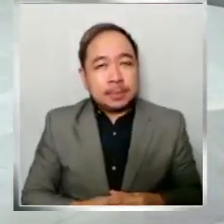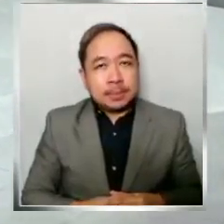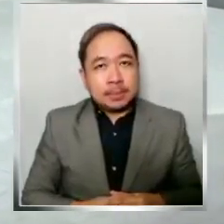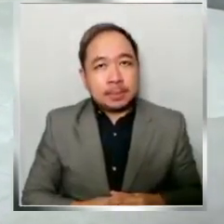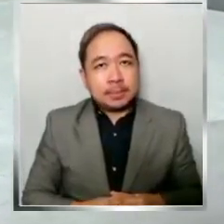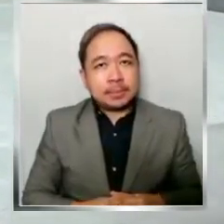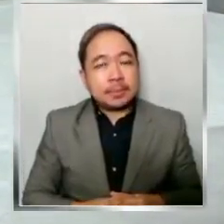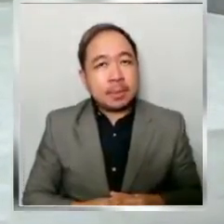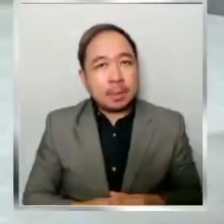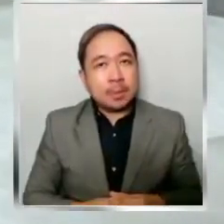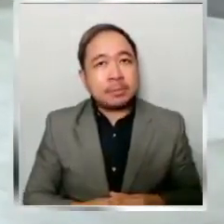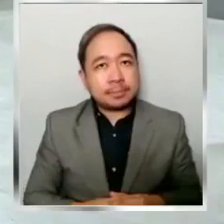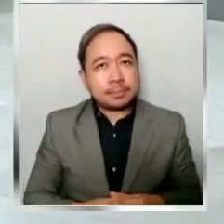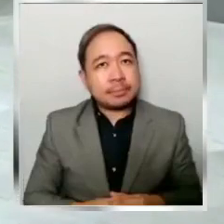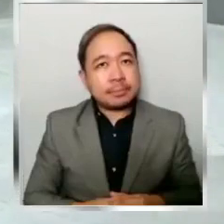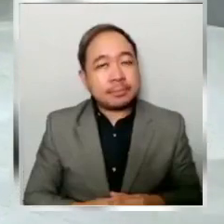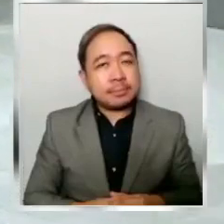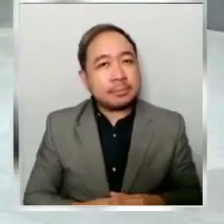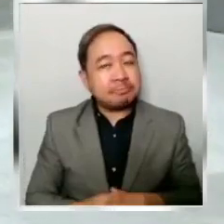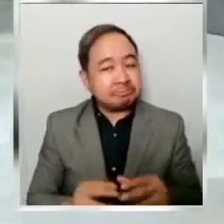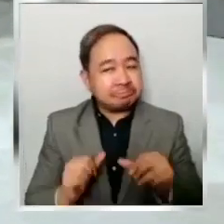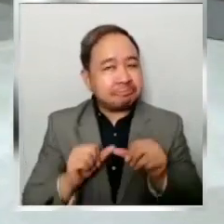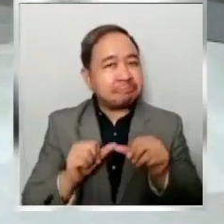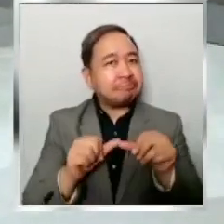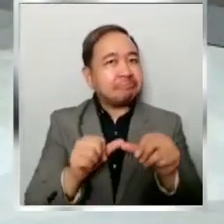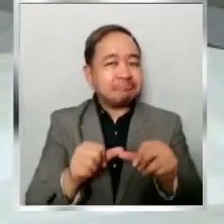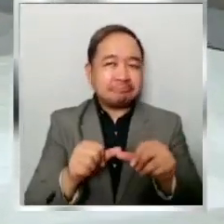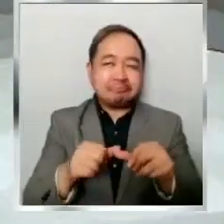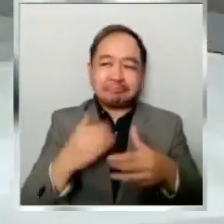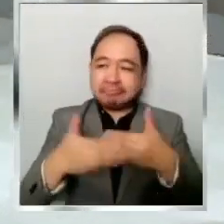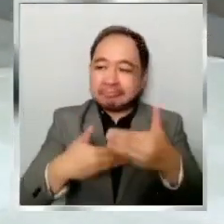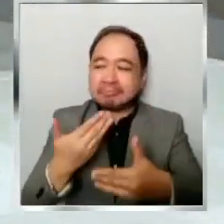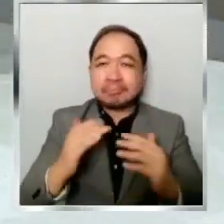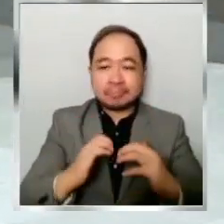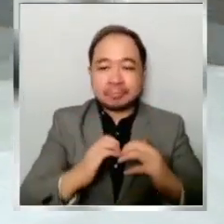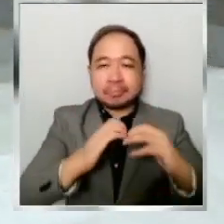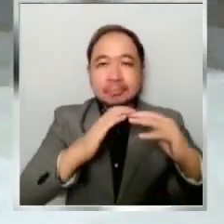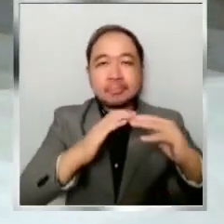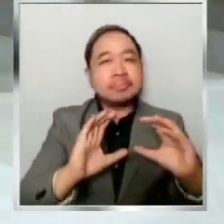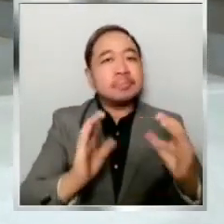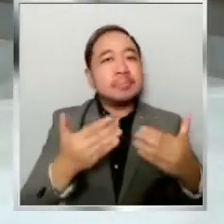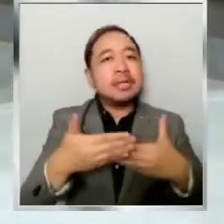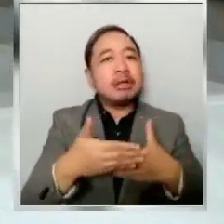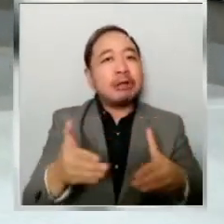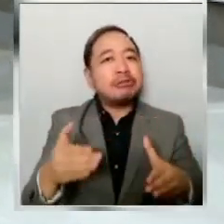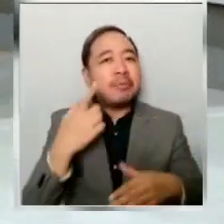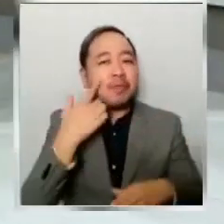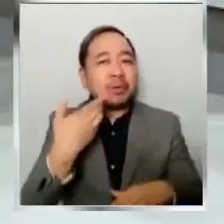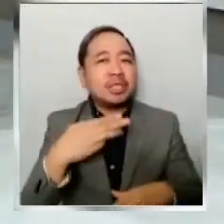Tuloy-tuloy po ang pagpapatayo ng Kapuso Classrooms ng GMA Kapuso Foundation.